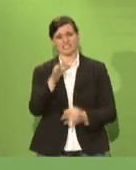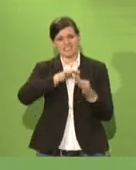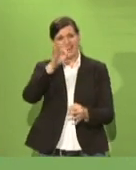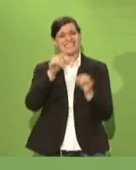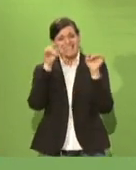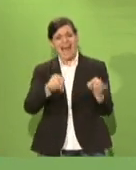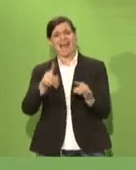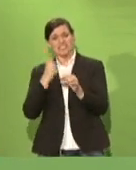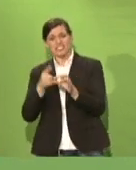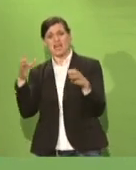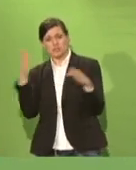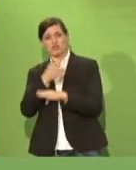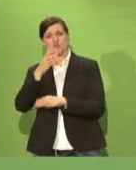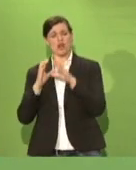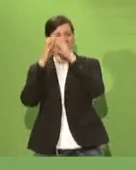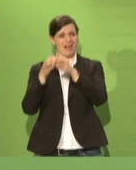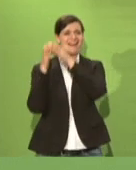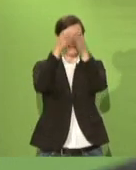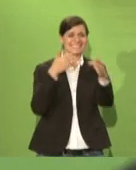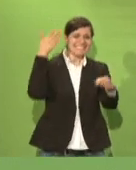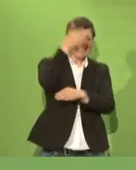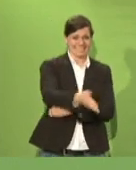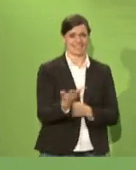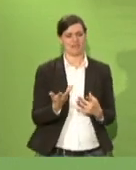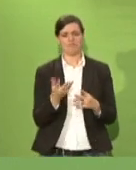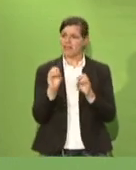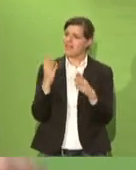chinesischen Besuchergruppen. Aber wenn wir denen dann erklären,